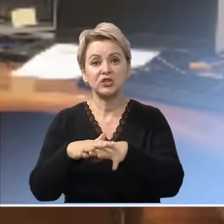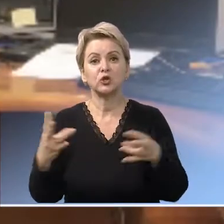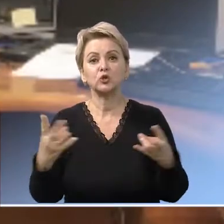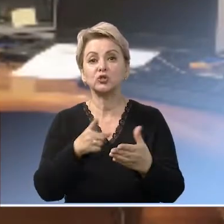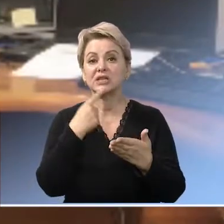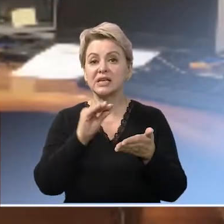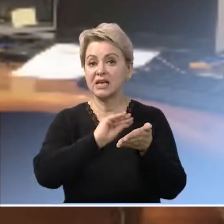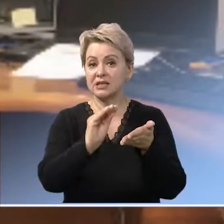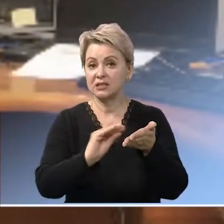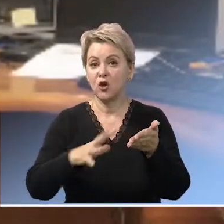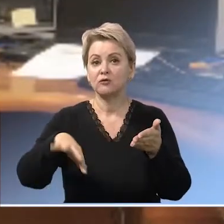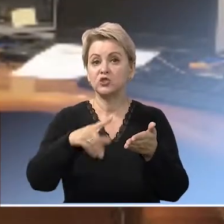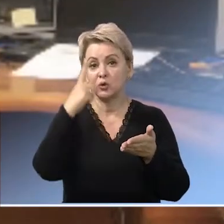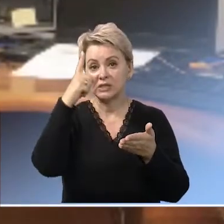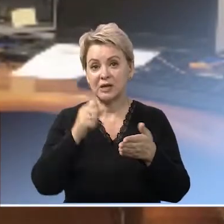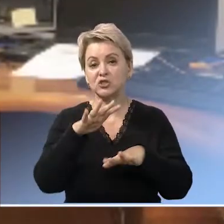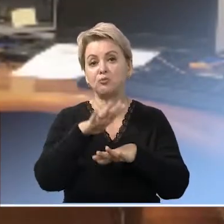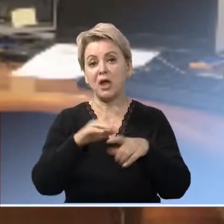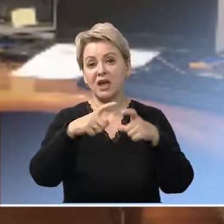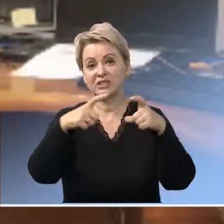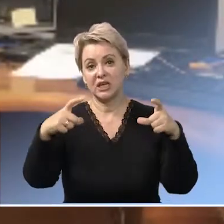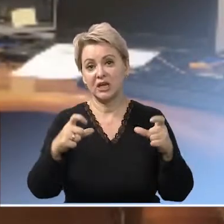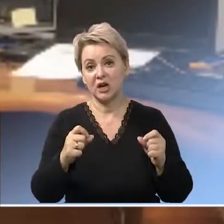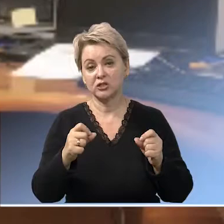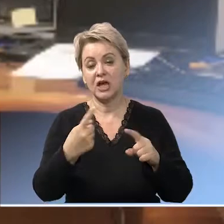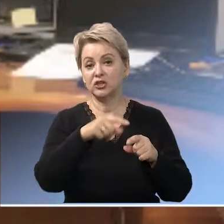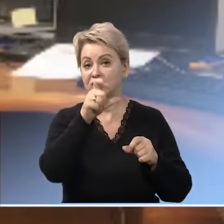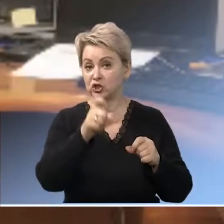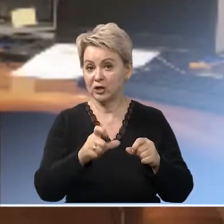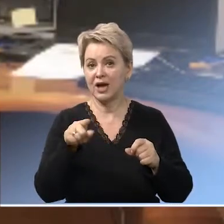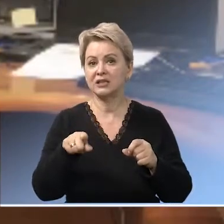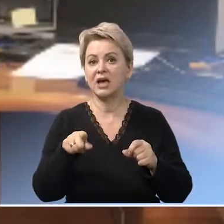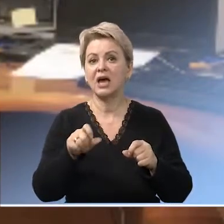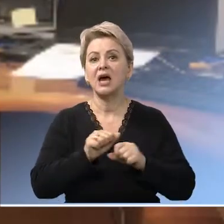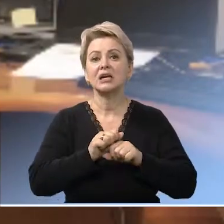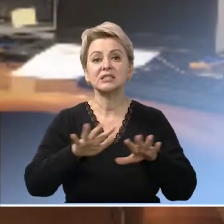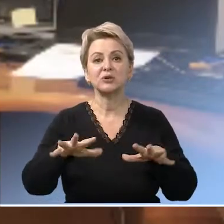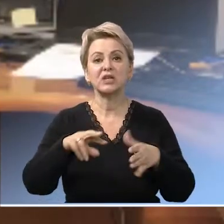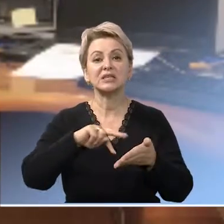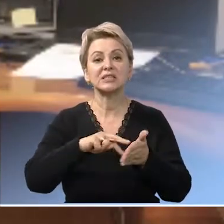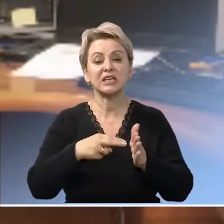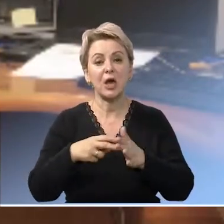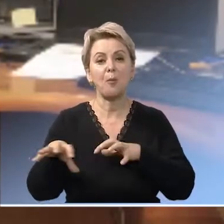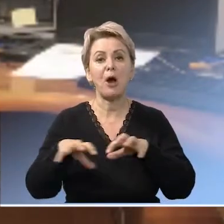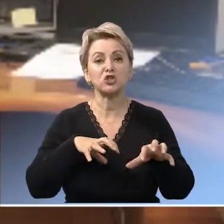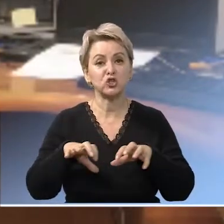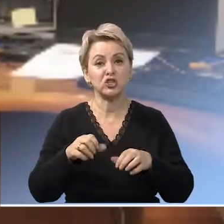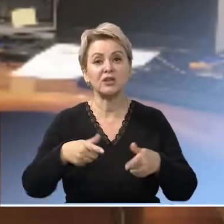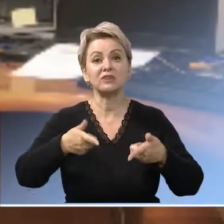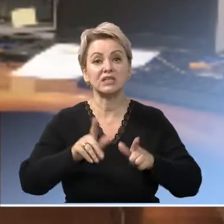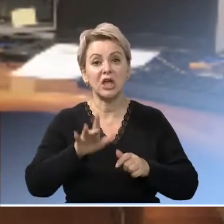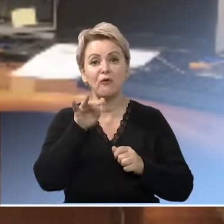необходимо назвать все реквизиты банковских карт граждан. Вот это одна из распространенных схем.